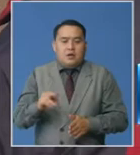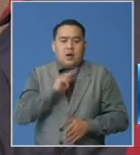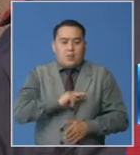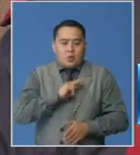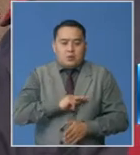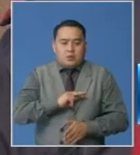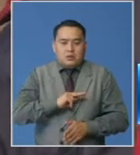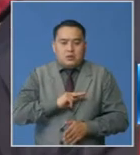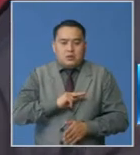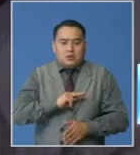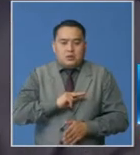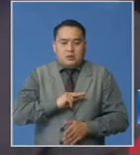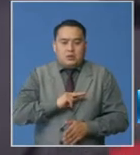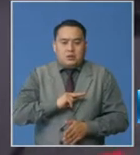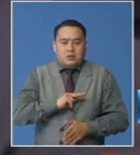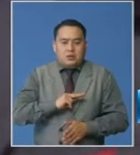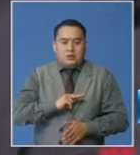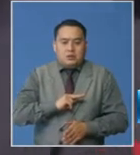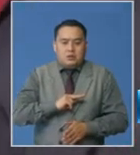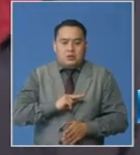работу. Вот.